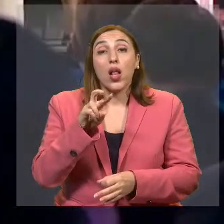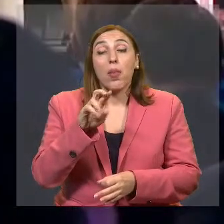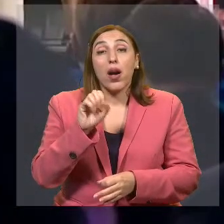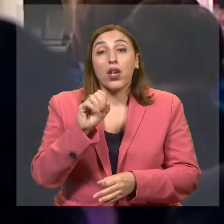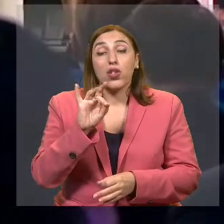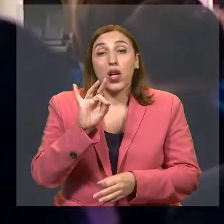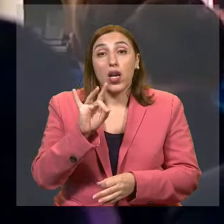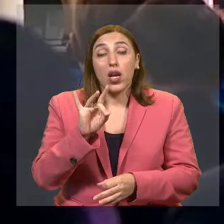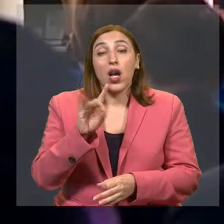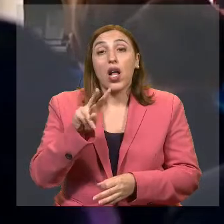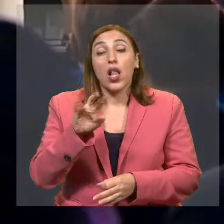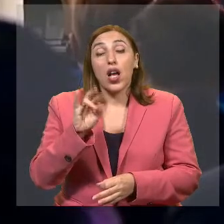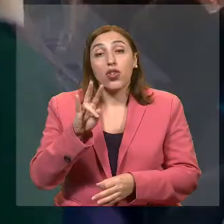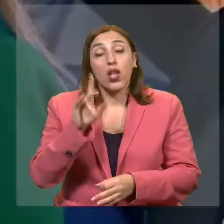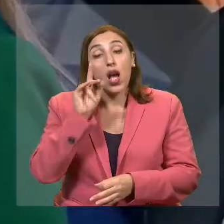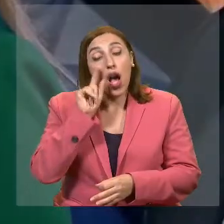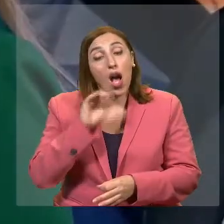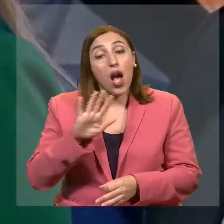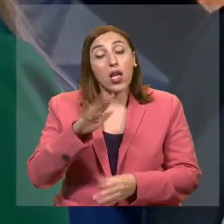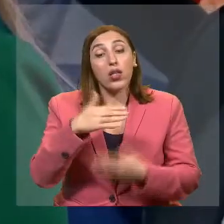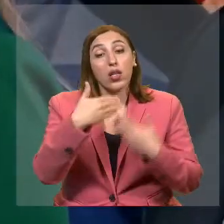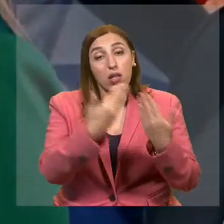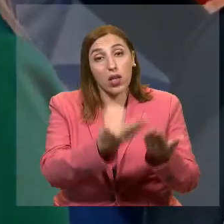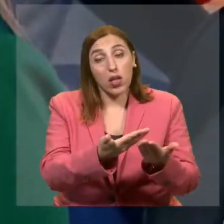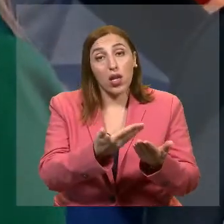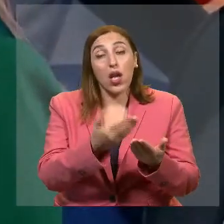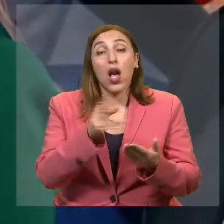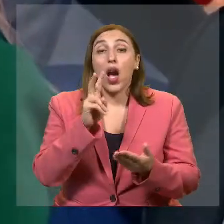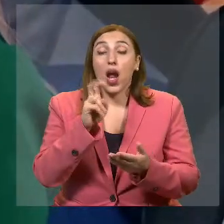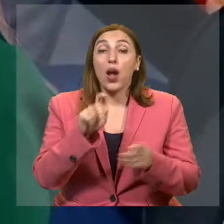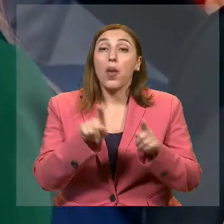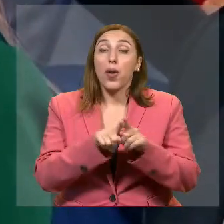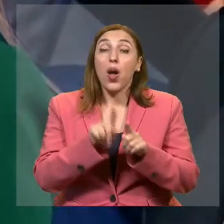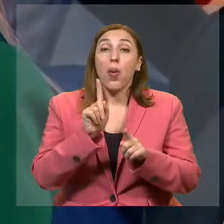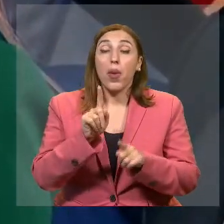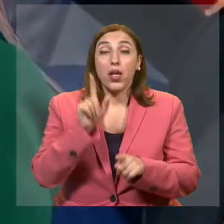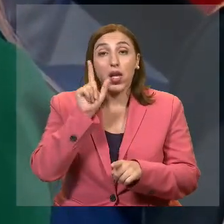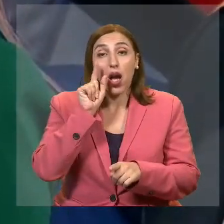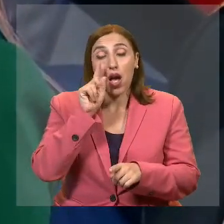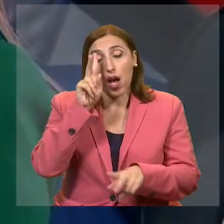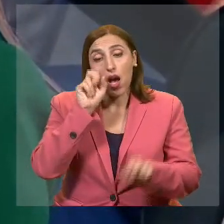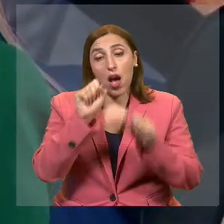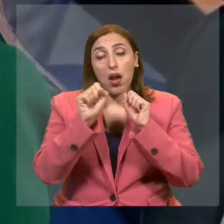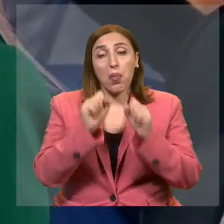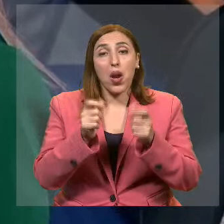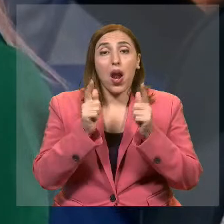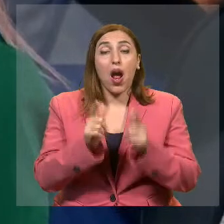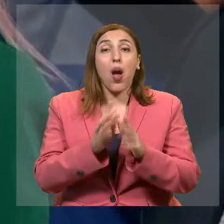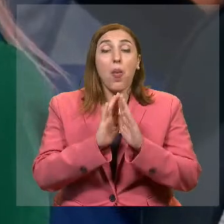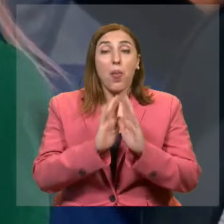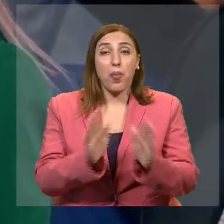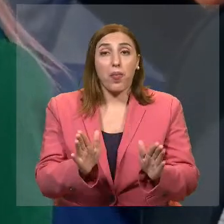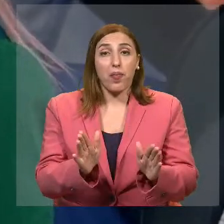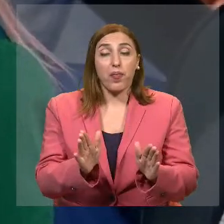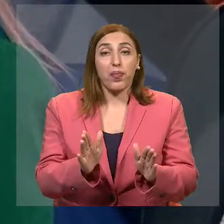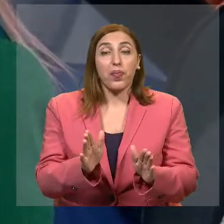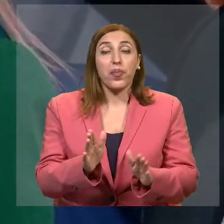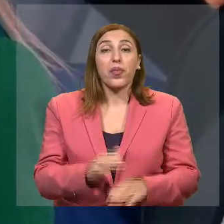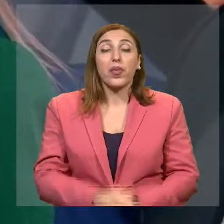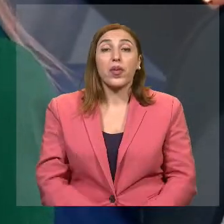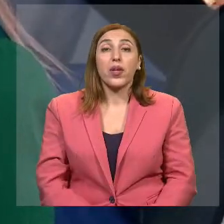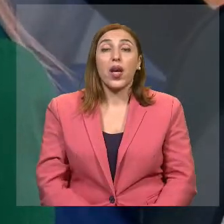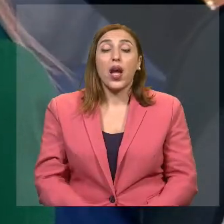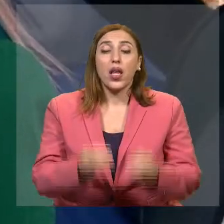Լաչինը, մնան փաստացի Հայաստանի վերահսկողության տակ, նաեւ Ղարաբաղը, սակայն Հայաստանի ղեկավարությունը չհամաձայնեց դրան, թեև մենք